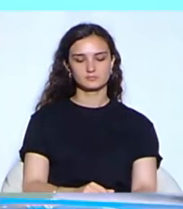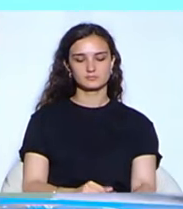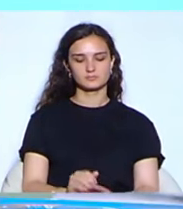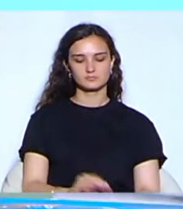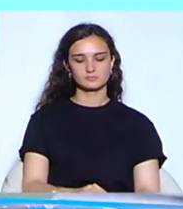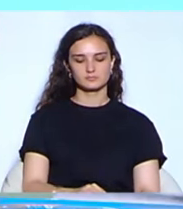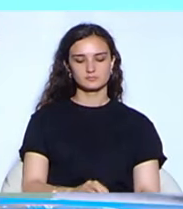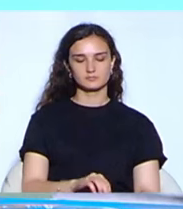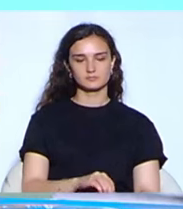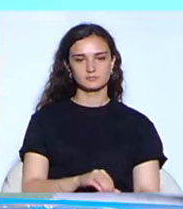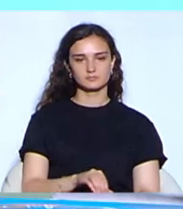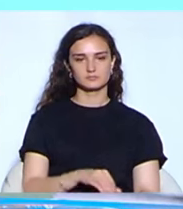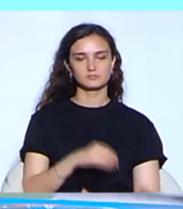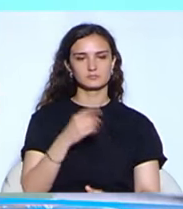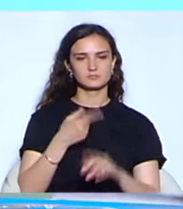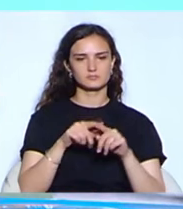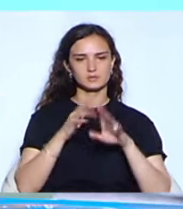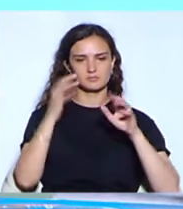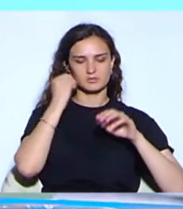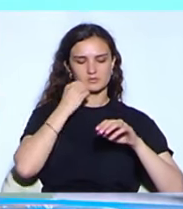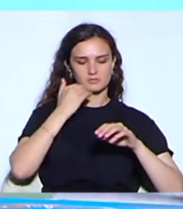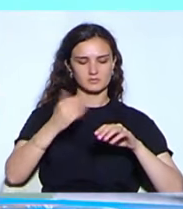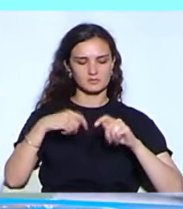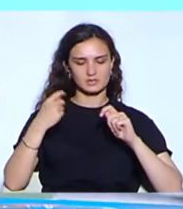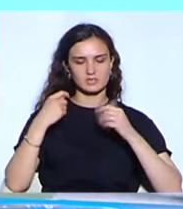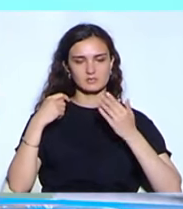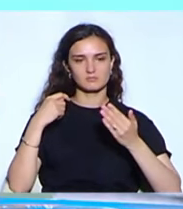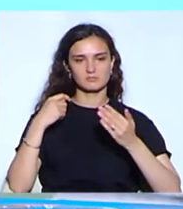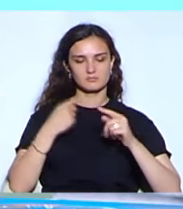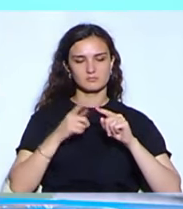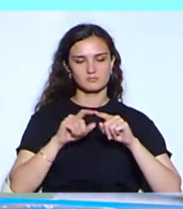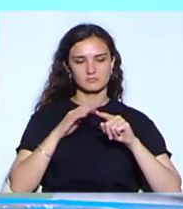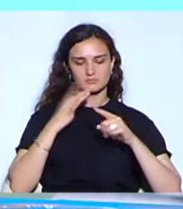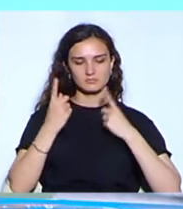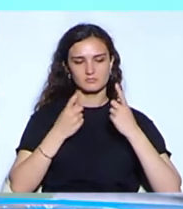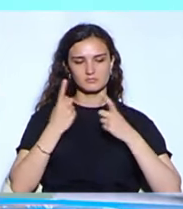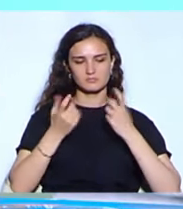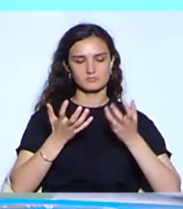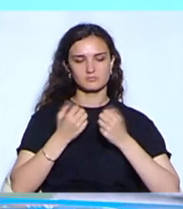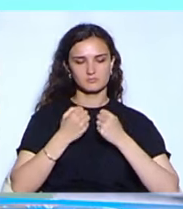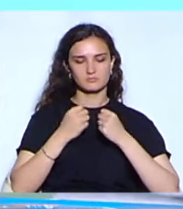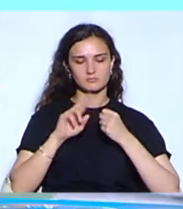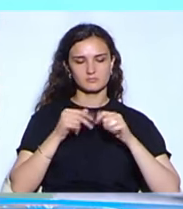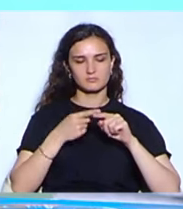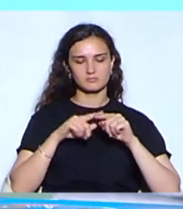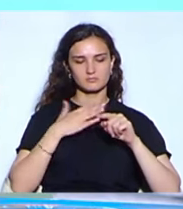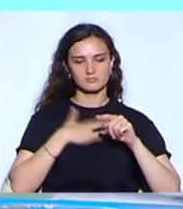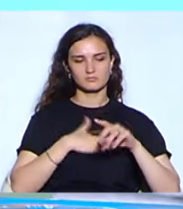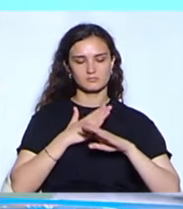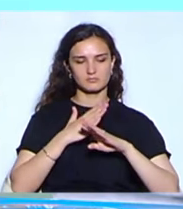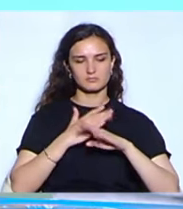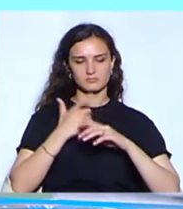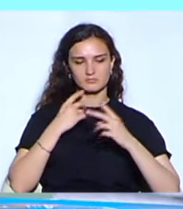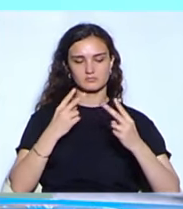კითხვა ეთერში ხარ? დიდი მადლობა თქვენი გადაცემისთვის. ძალიან ბევრი ინფორმაციას ღებულობ და კმაყოფილები